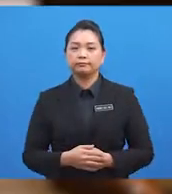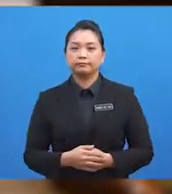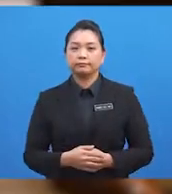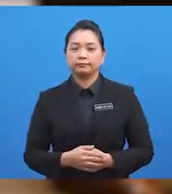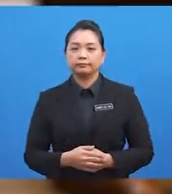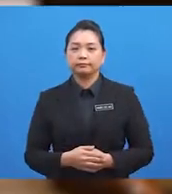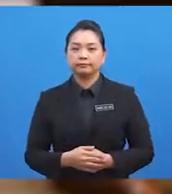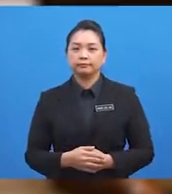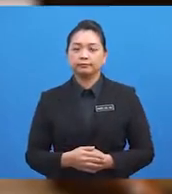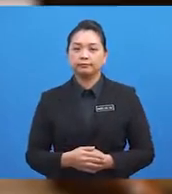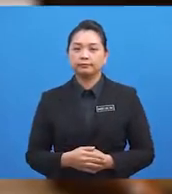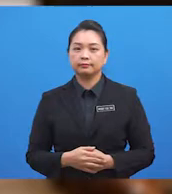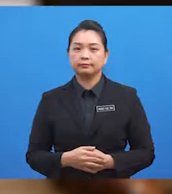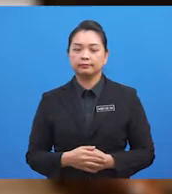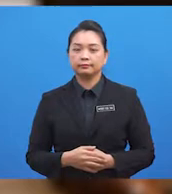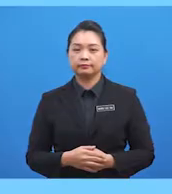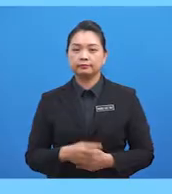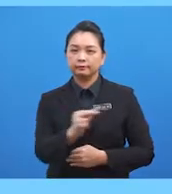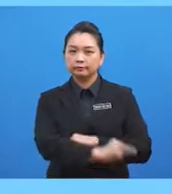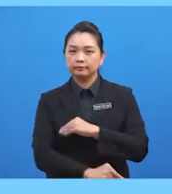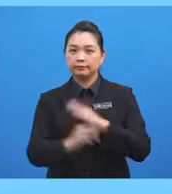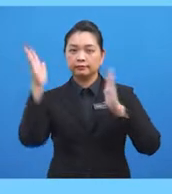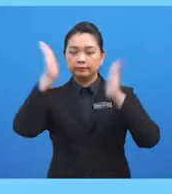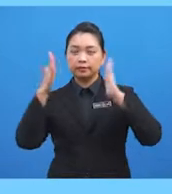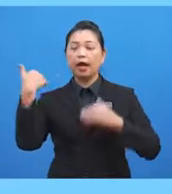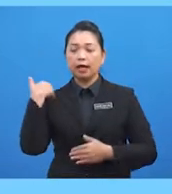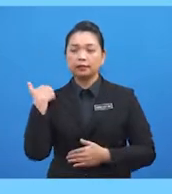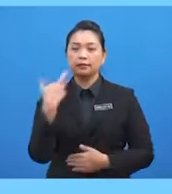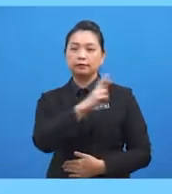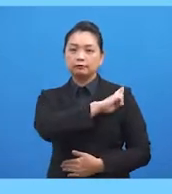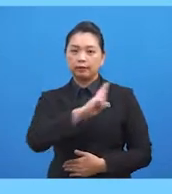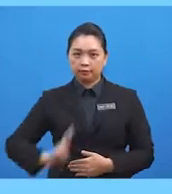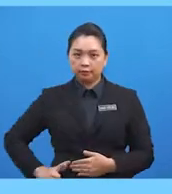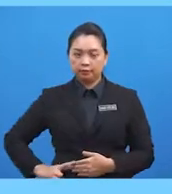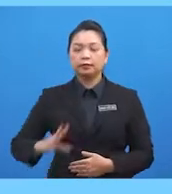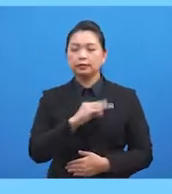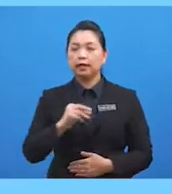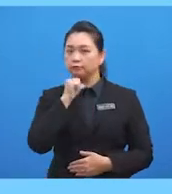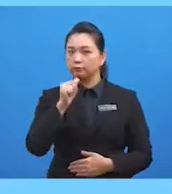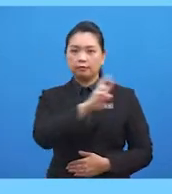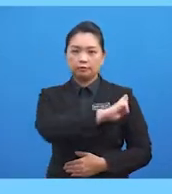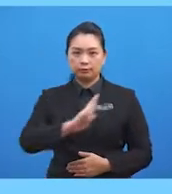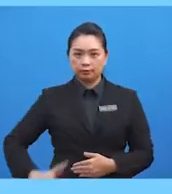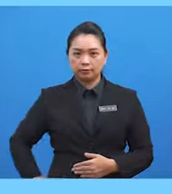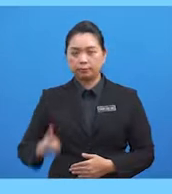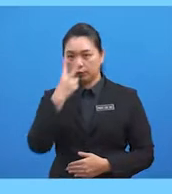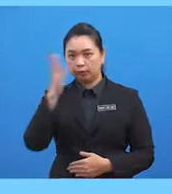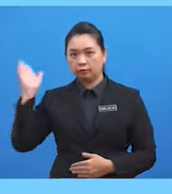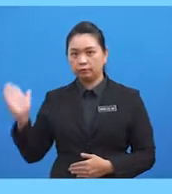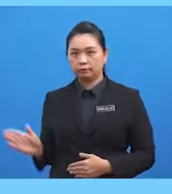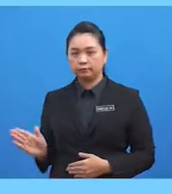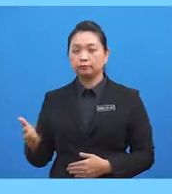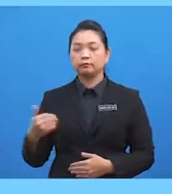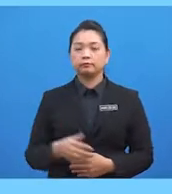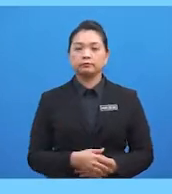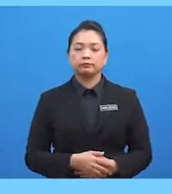Negeri-negeri di Malaysia terdiri daripada negeri beraja dan tidak beraja. Negeri yang beraja diketuai